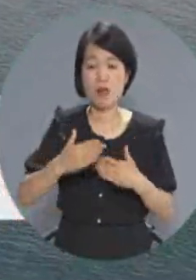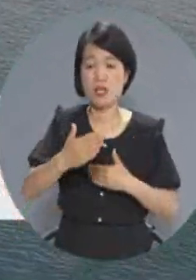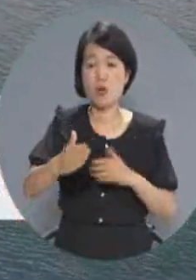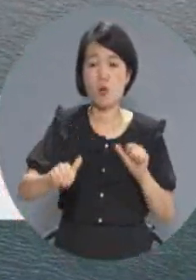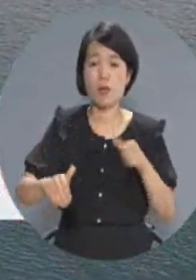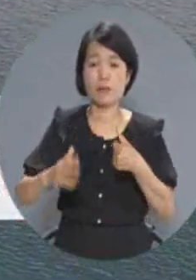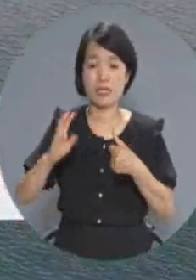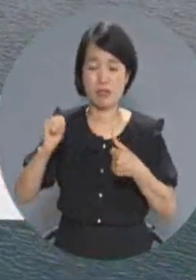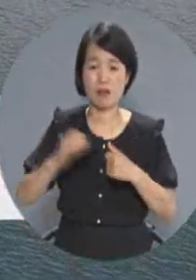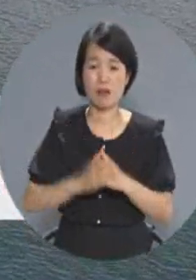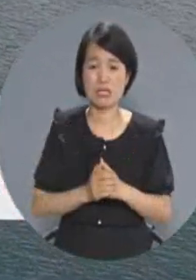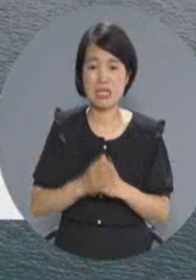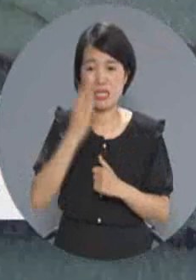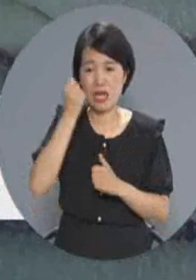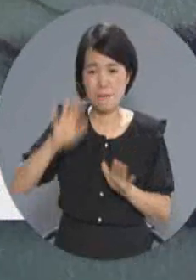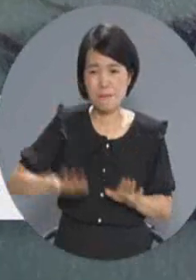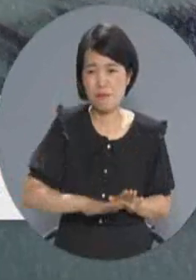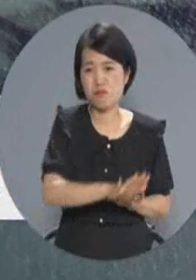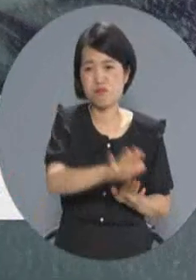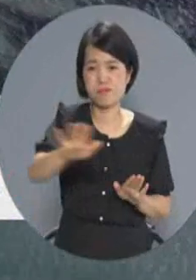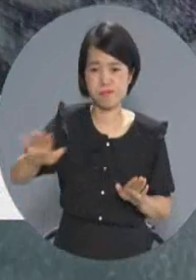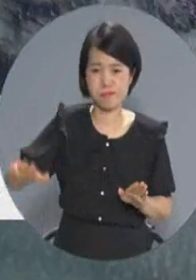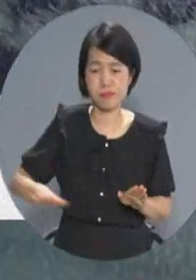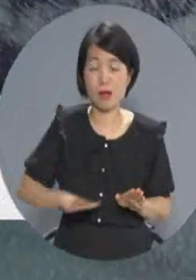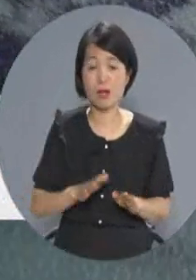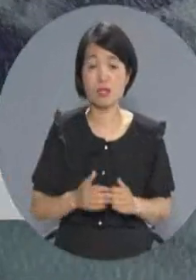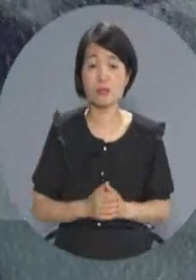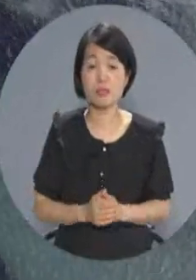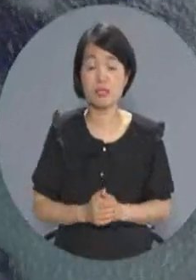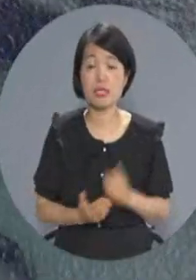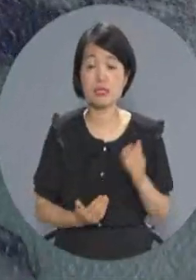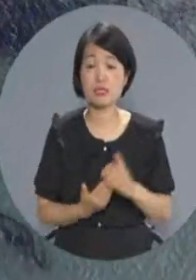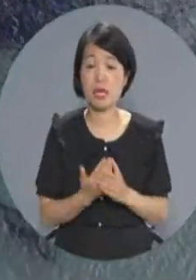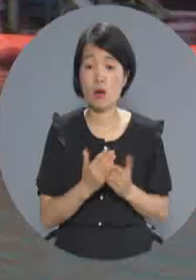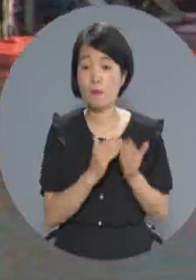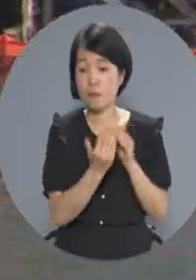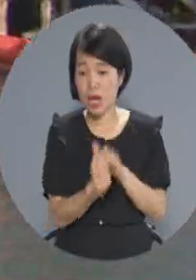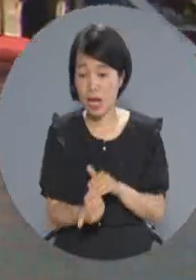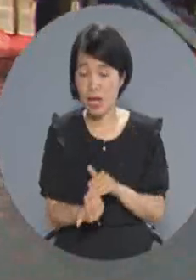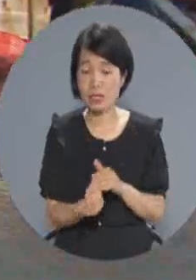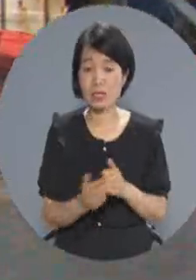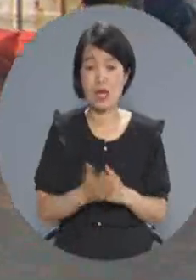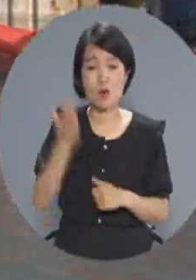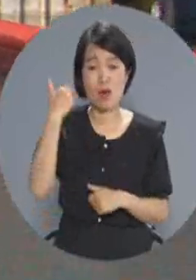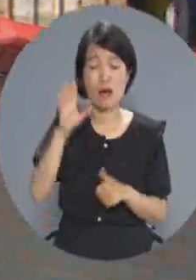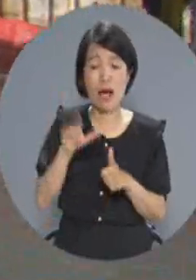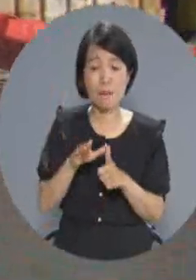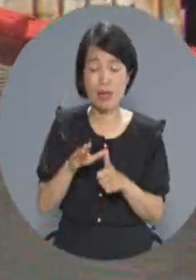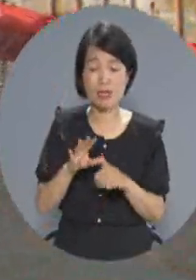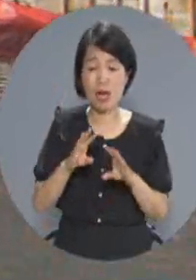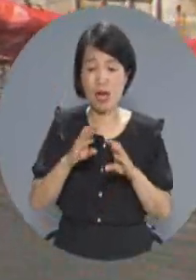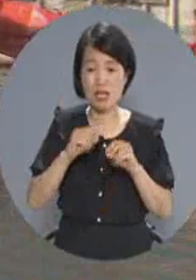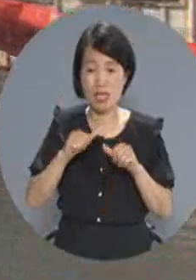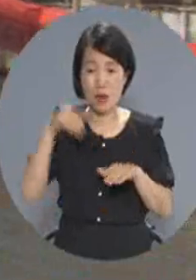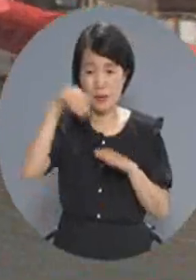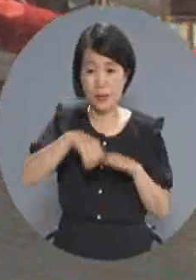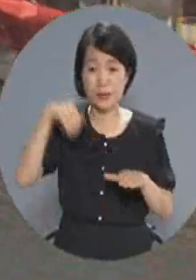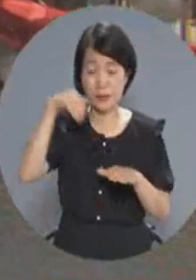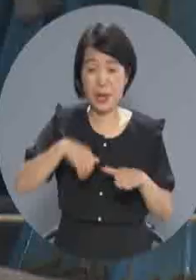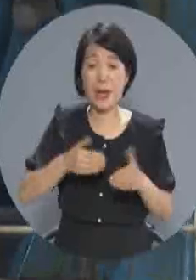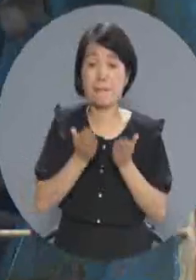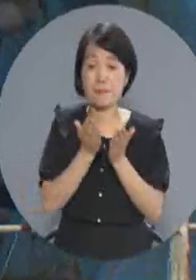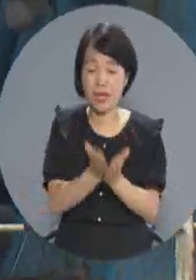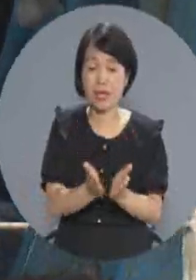500m에 이르는 거대한 기름띠가 생겼습니다. 사고가 난 선박은 과거 한평항 모래 채취에 이용됐던